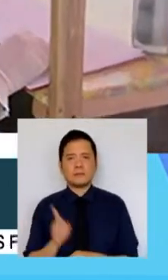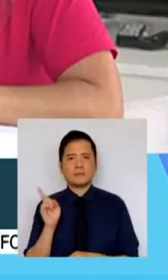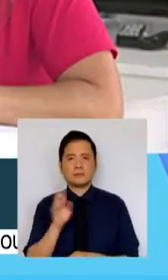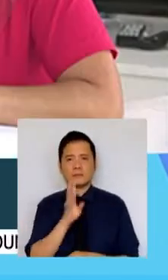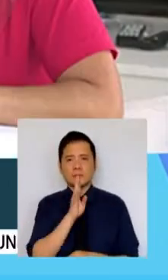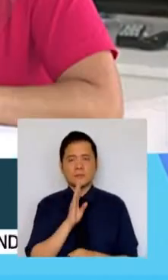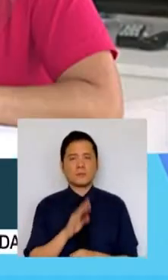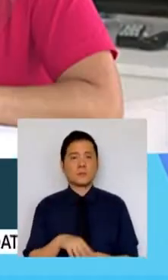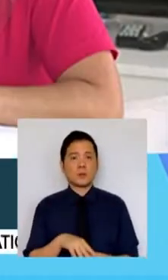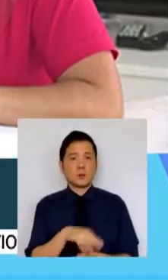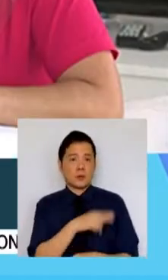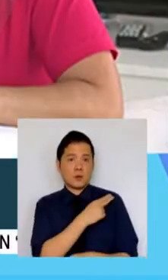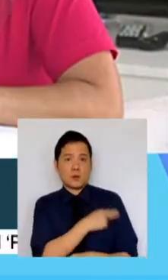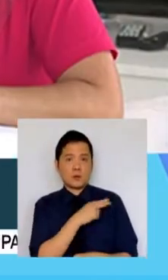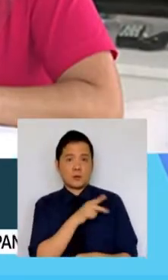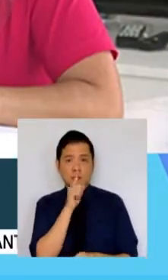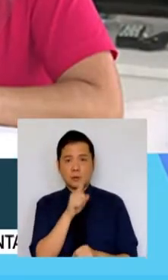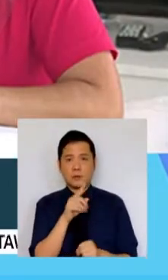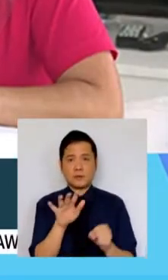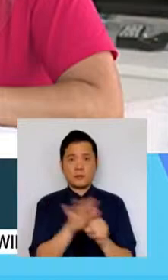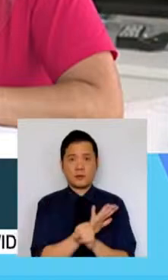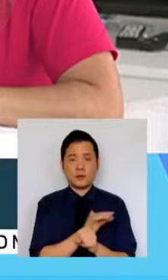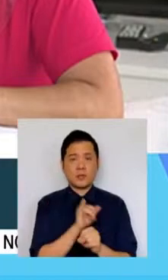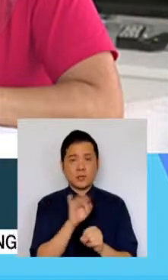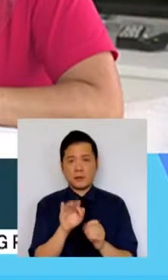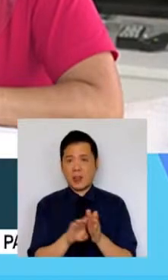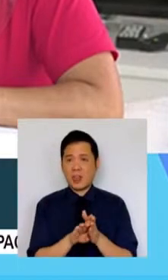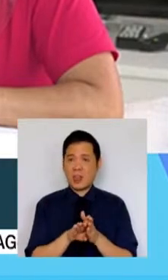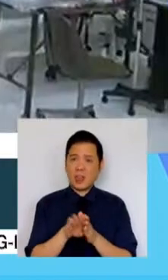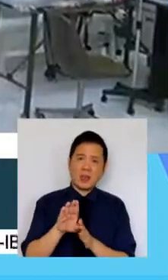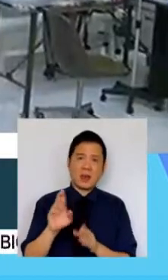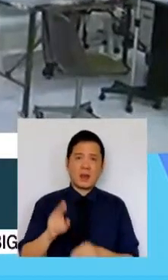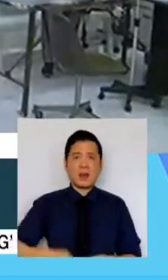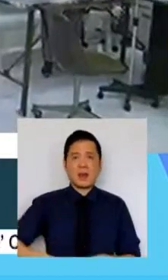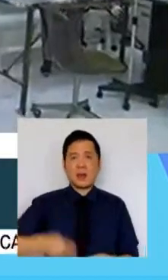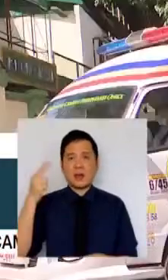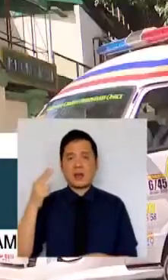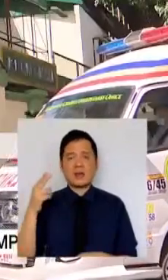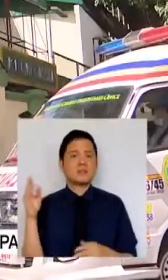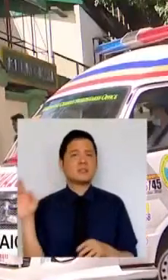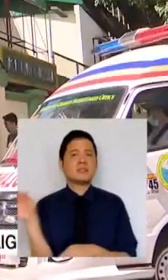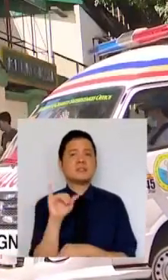natataas, definitely po mararanasan natin ulit yung mga naranasan natin dati.